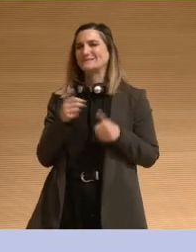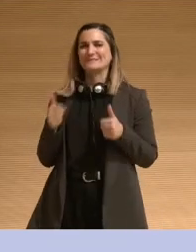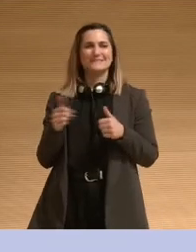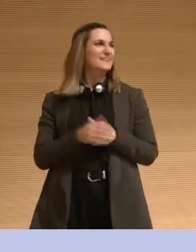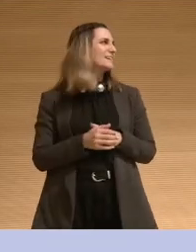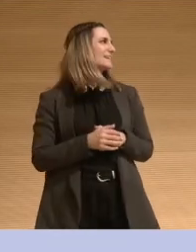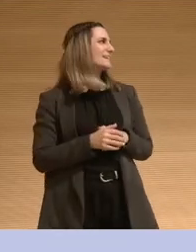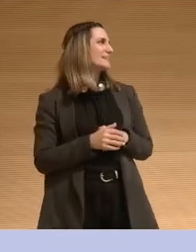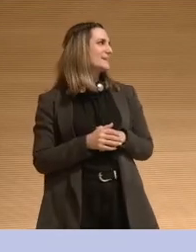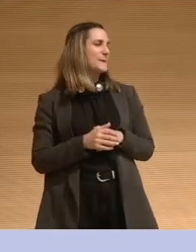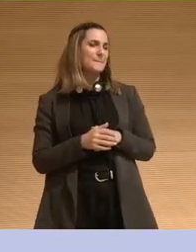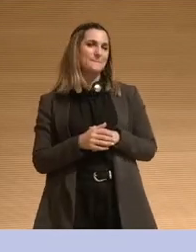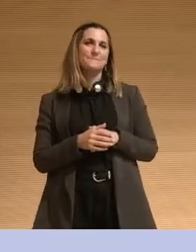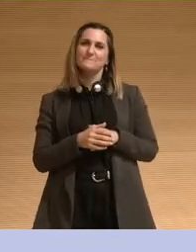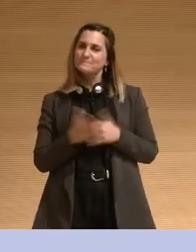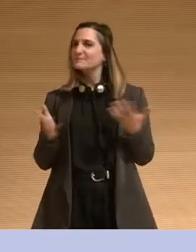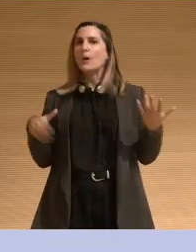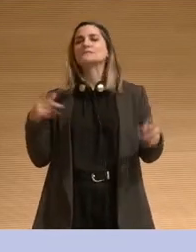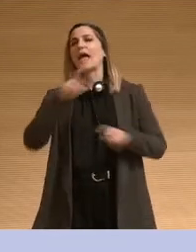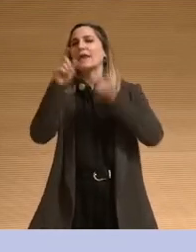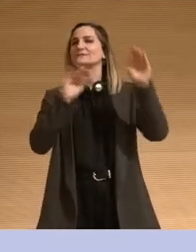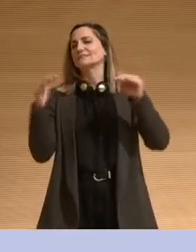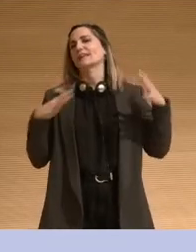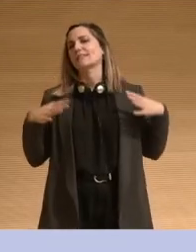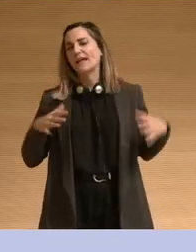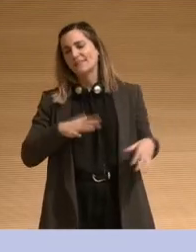Κατεβαίνω και στη διάθεσή σας για τις ερωτήσεις.